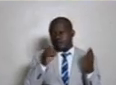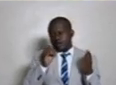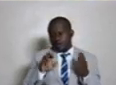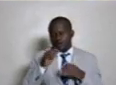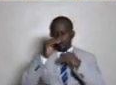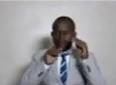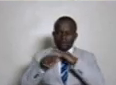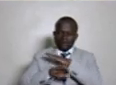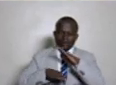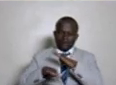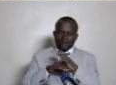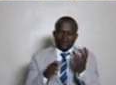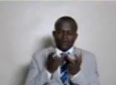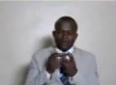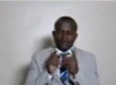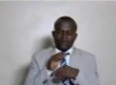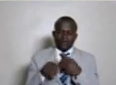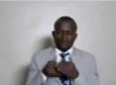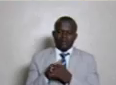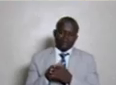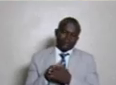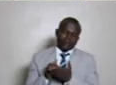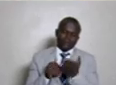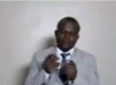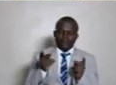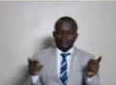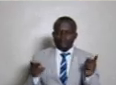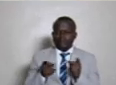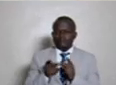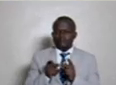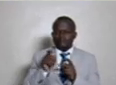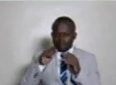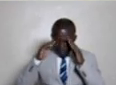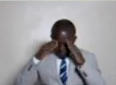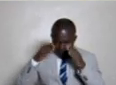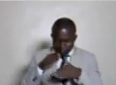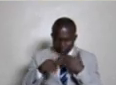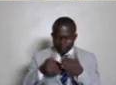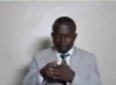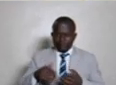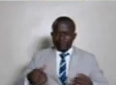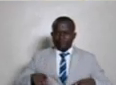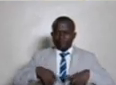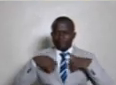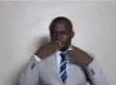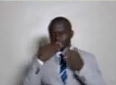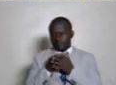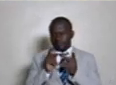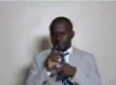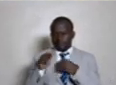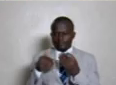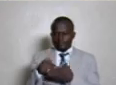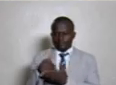inzego z'ibanze zihura n'abaturage umunsi ku wundi, n'ahantu dukwiye gushyira imbaraga. Imibereho y'umuturage ni